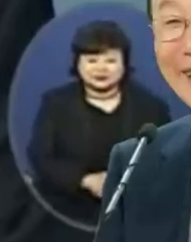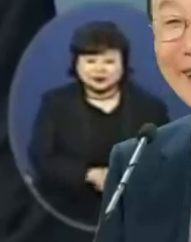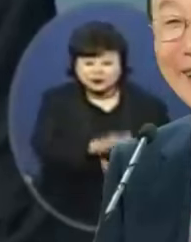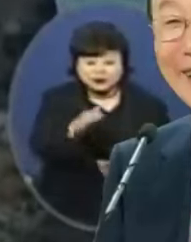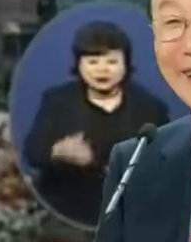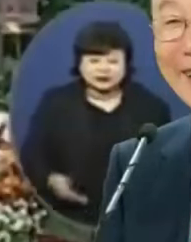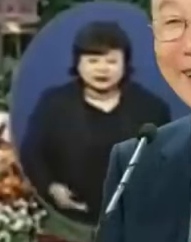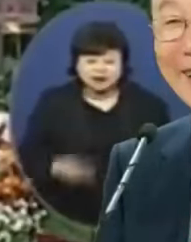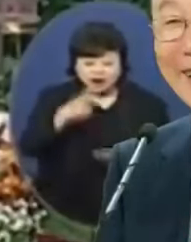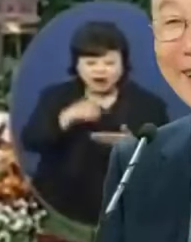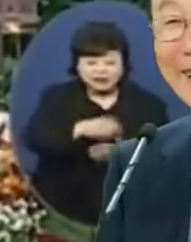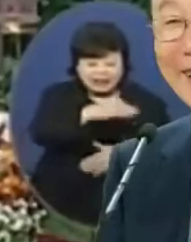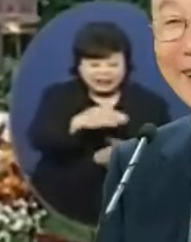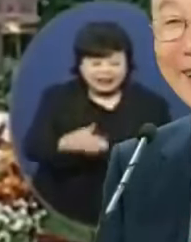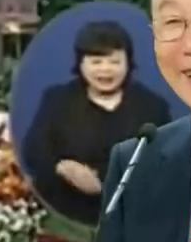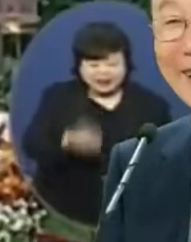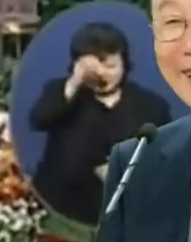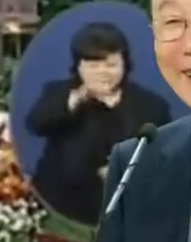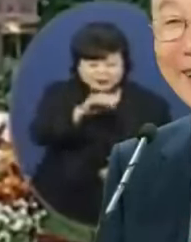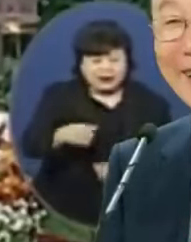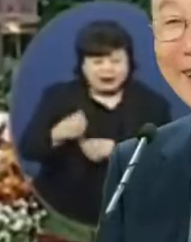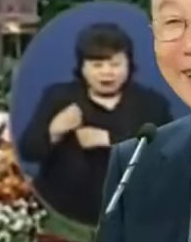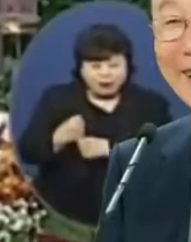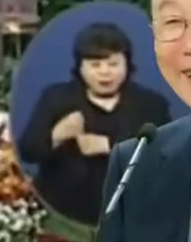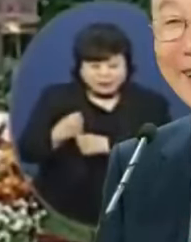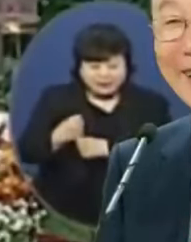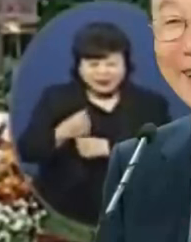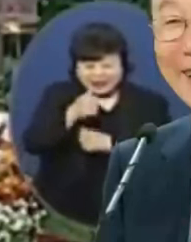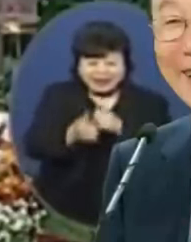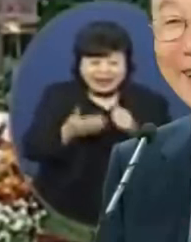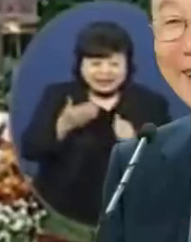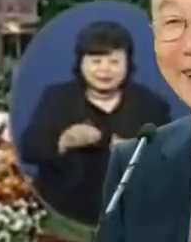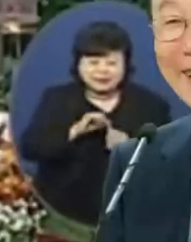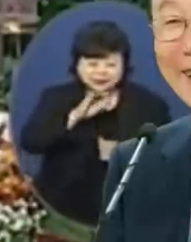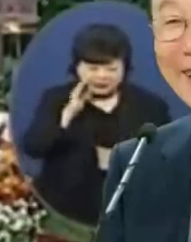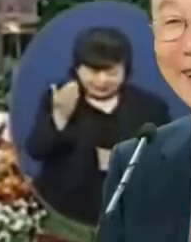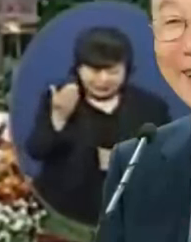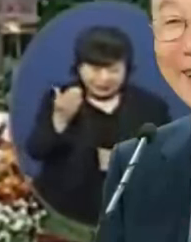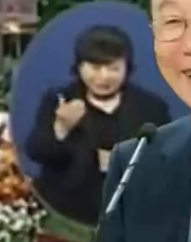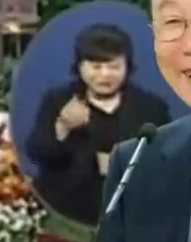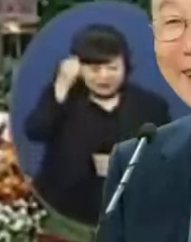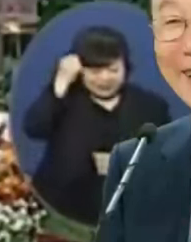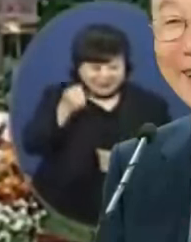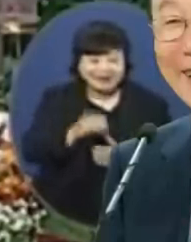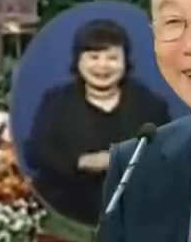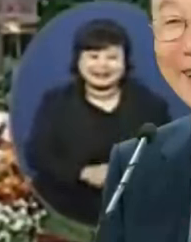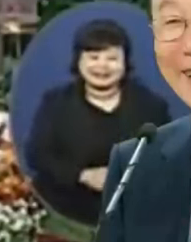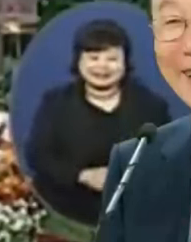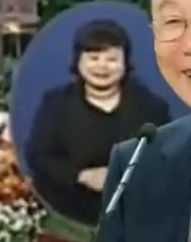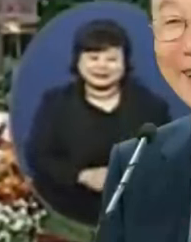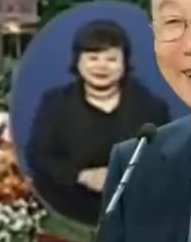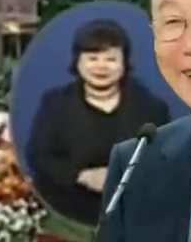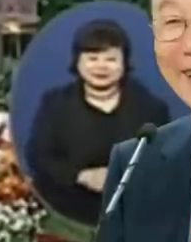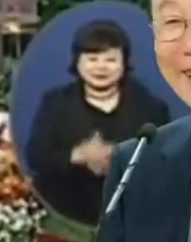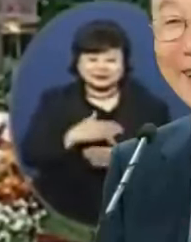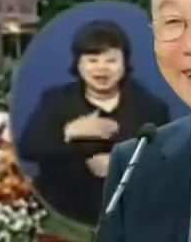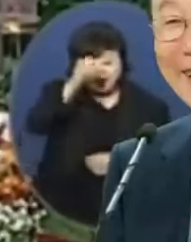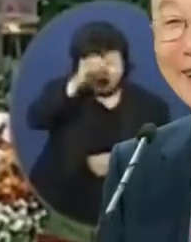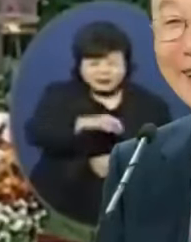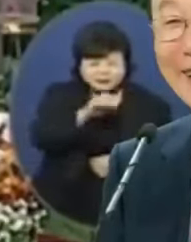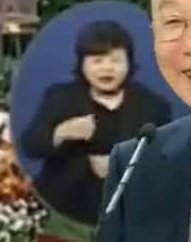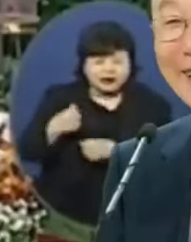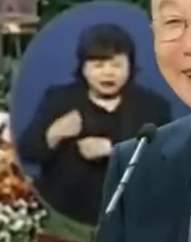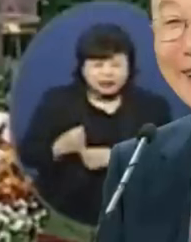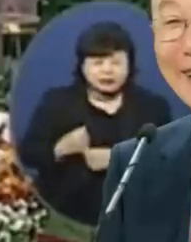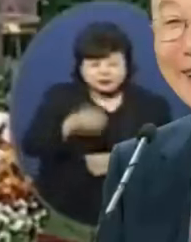우리는 언약궤적 십자가를 걸머지면 하나님 백성이 된다는 것을 잊어서는 안 되는 것입니다. 내가 십자가를